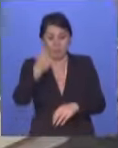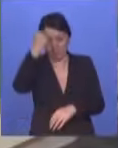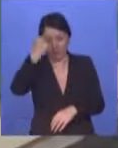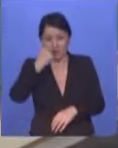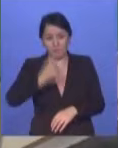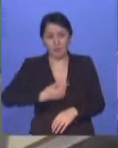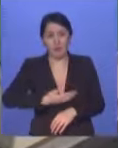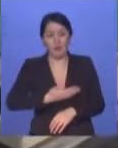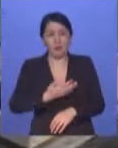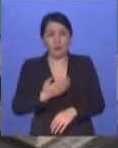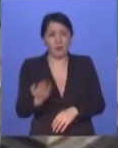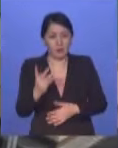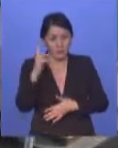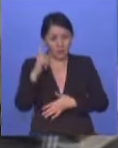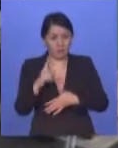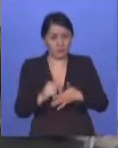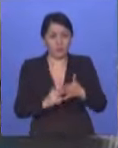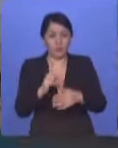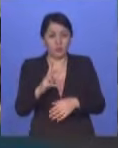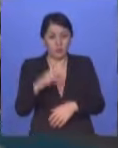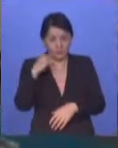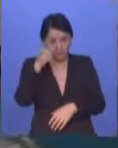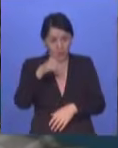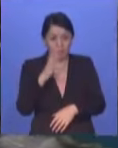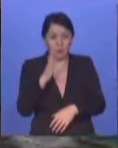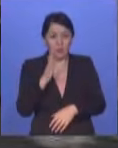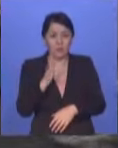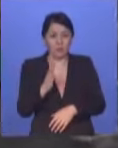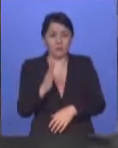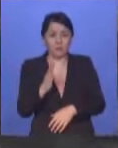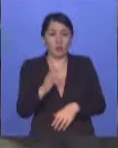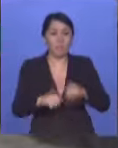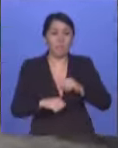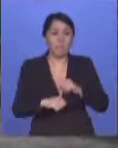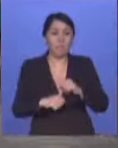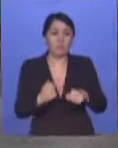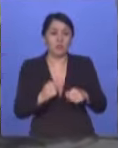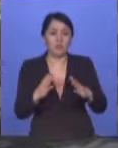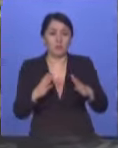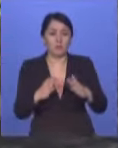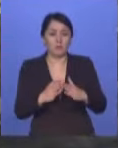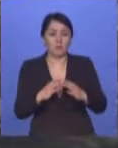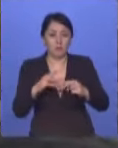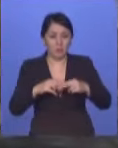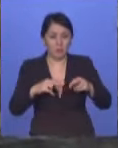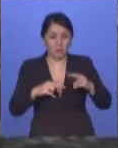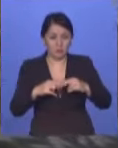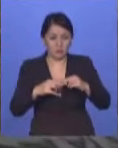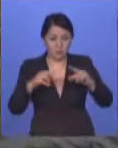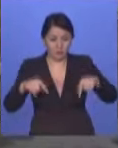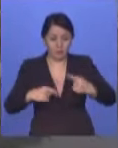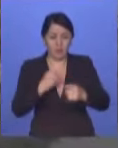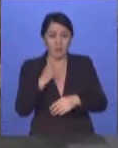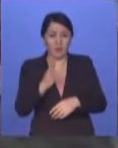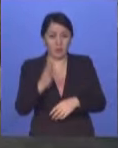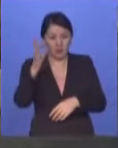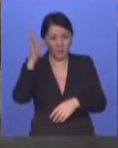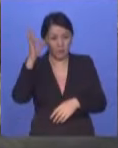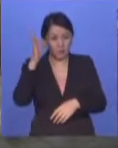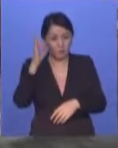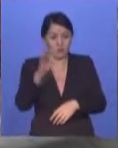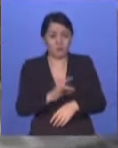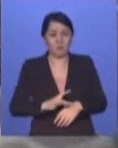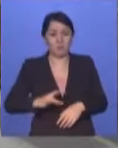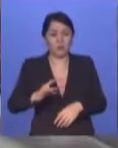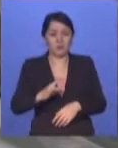всем. Гарантия на дома действует 2 года. При выявлении дефектов строители должны будут их устранить. Напомним, всего в